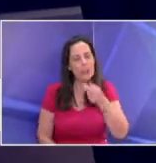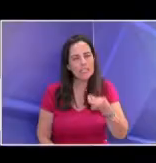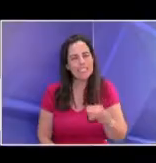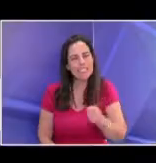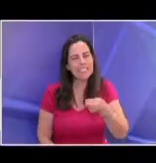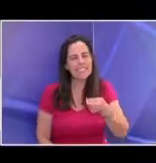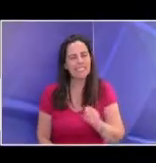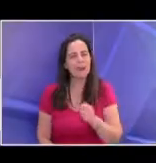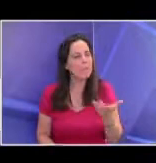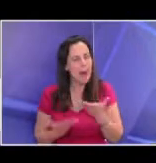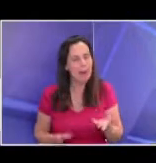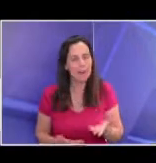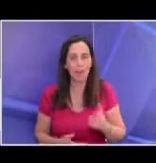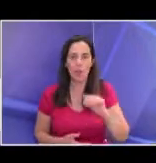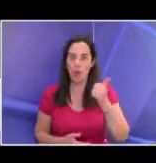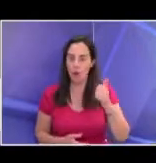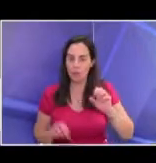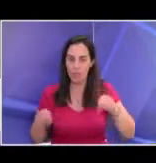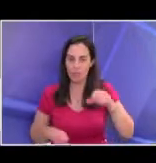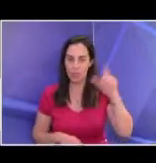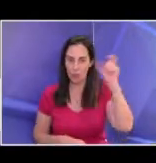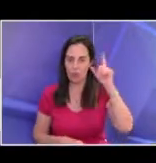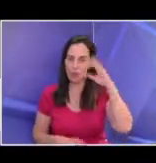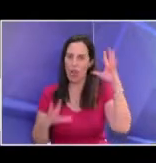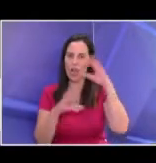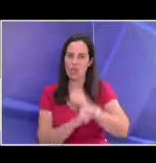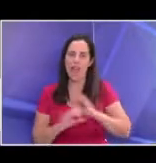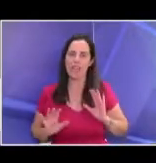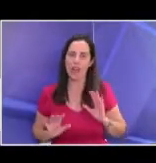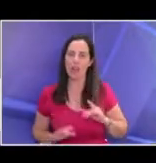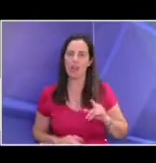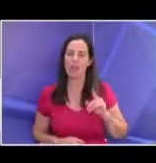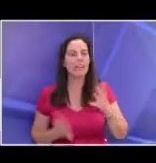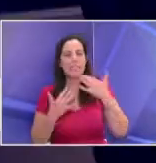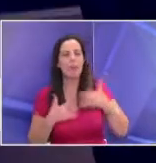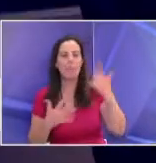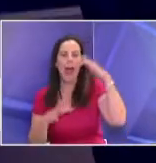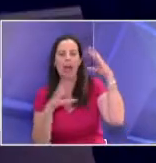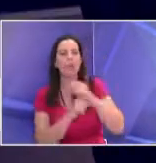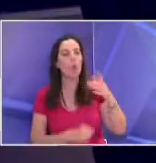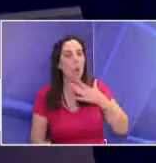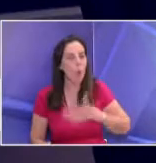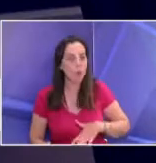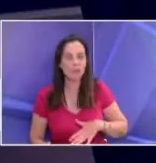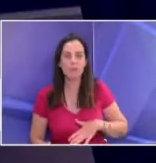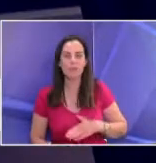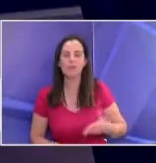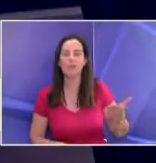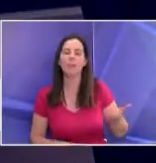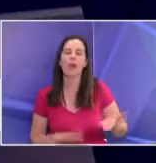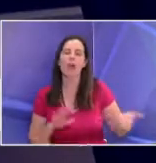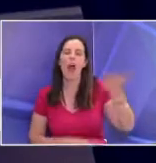נכון. מה? תראה, קודם כל לארדואן יש אג'נדה פה. ספר לנו מה האג'נדה. הוא רוצה להעלות את